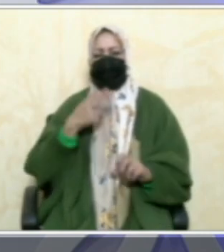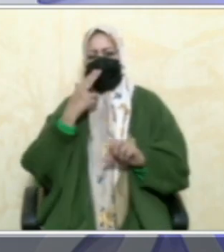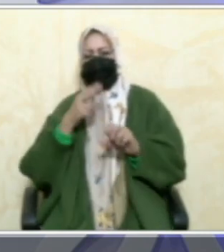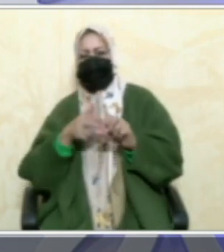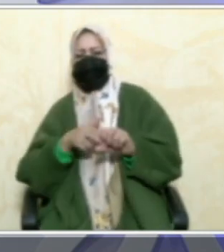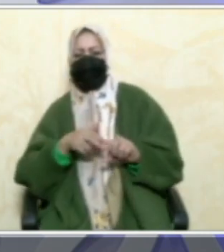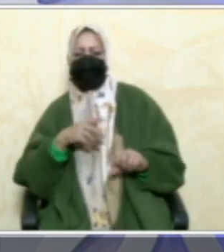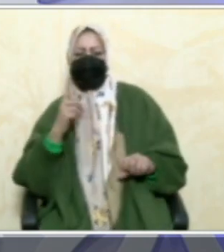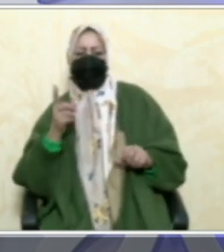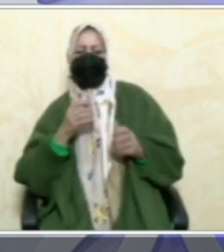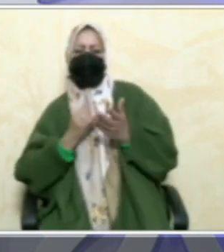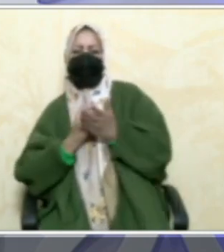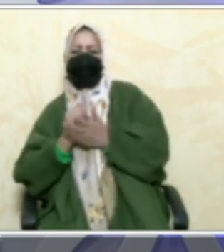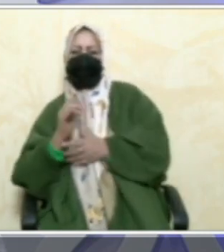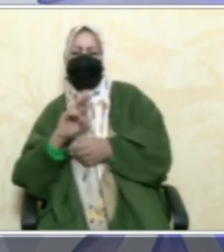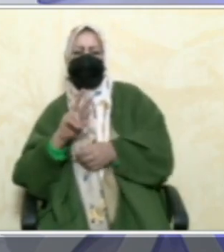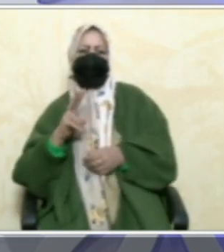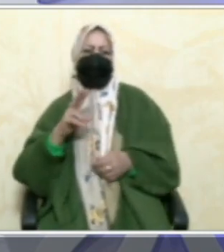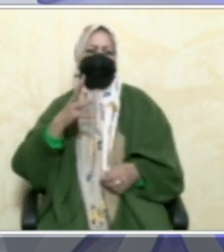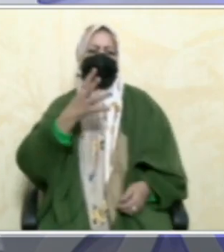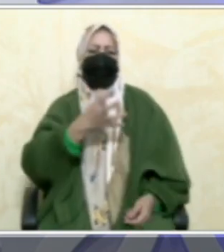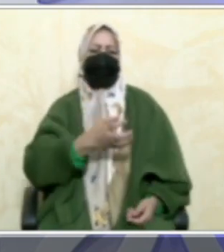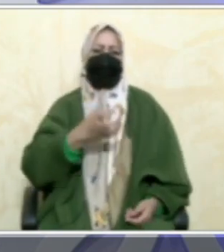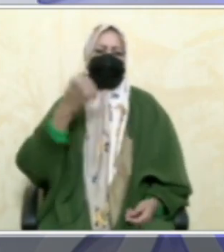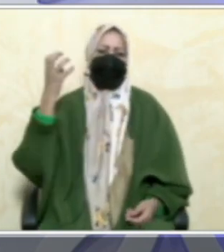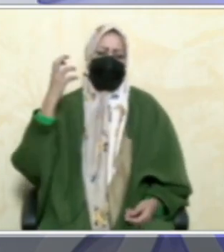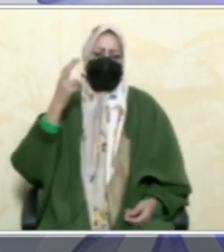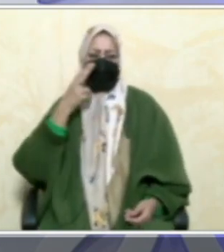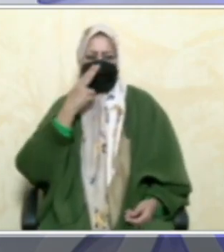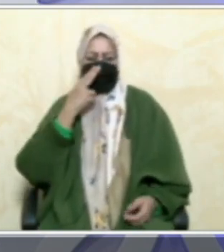أصلا الوقود من الزاوية؟